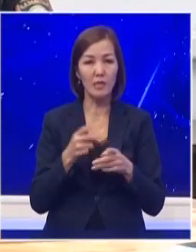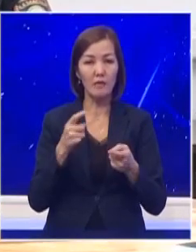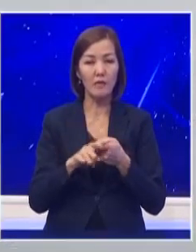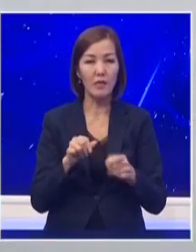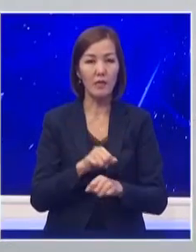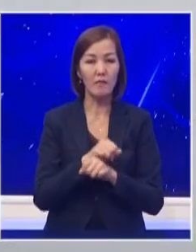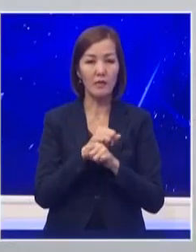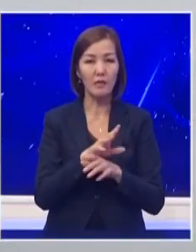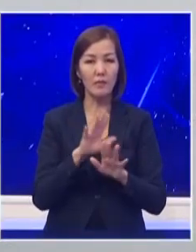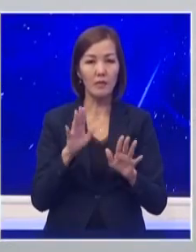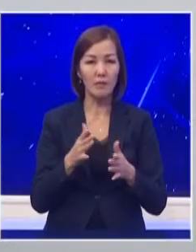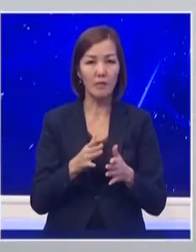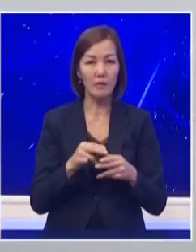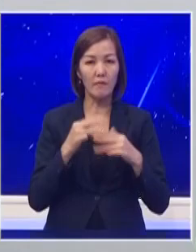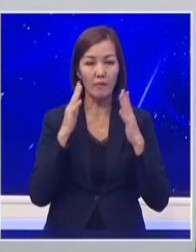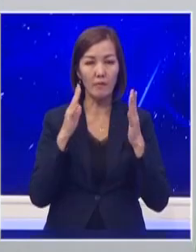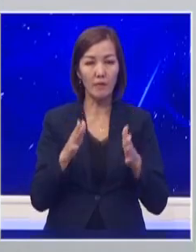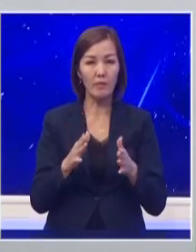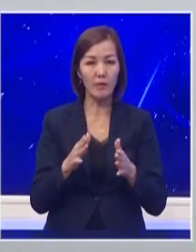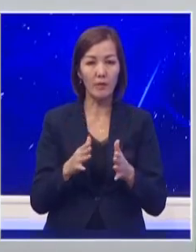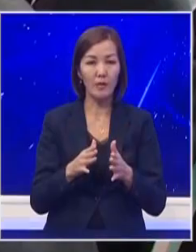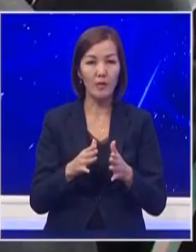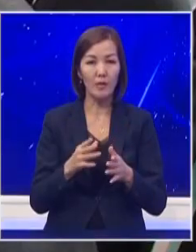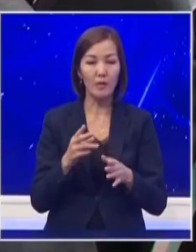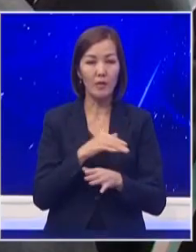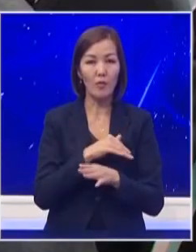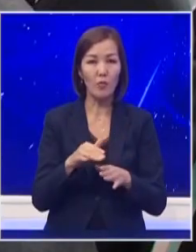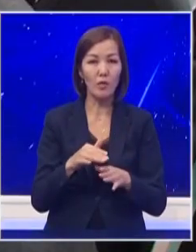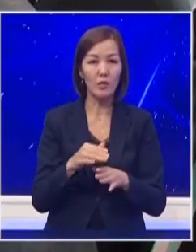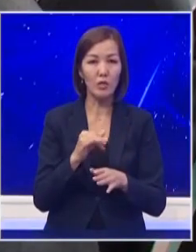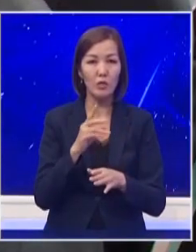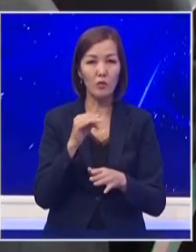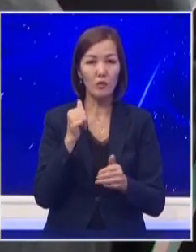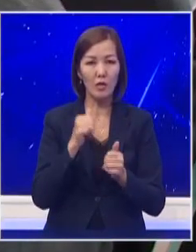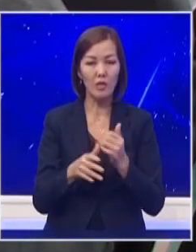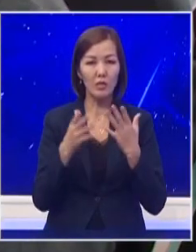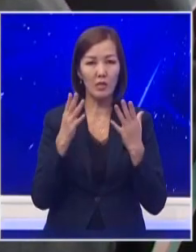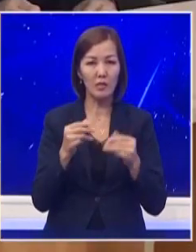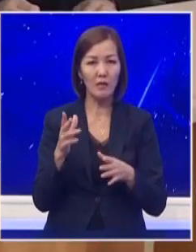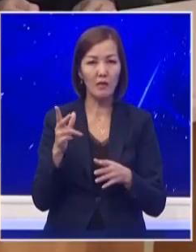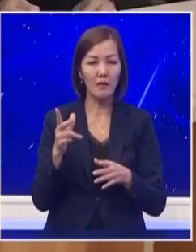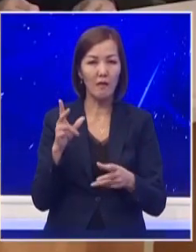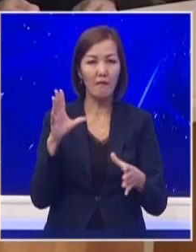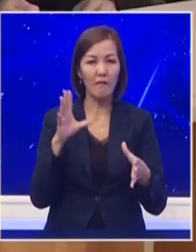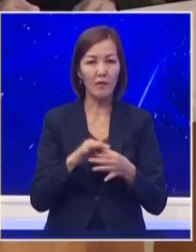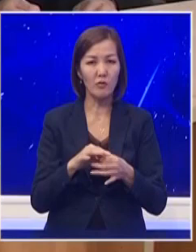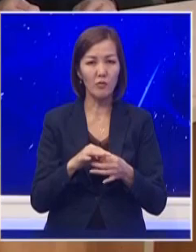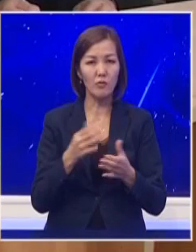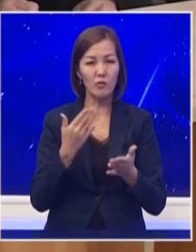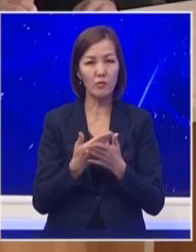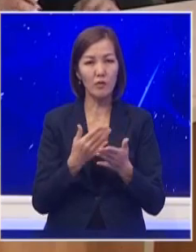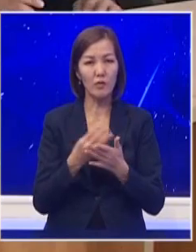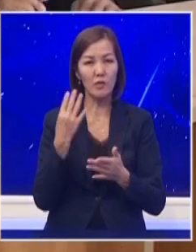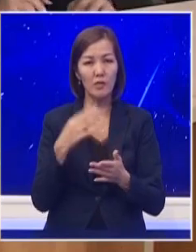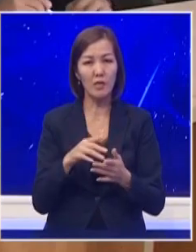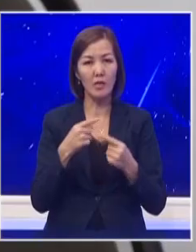январскими событиями обратили внимание собравшиеся и на то что только на одной улице жансугурова ежедневно фиксируется порядка